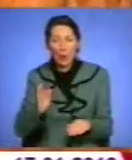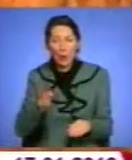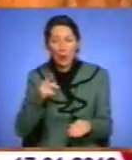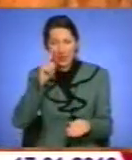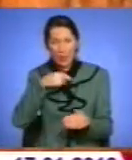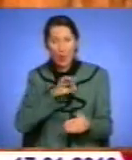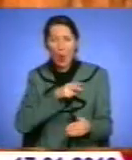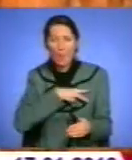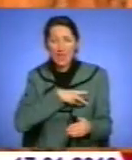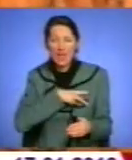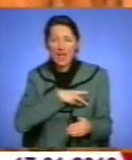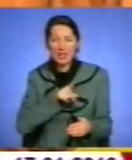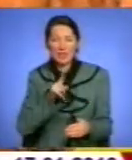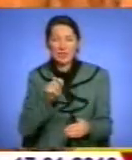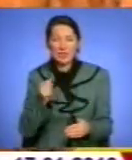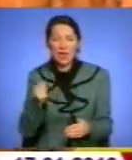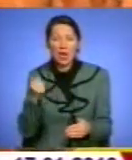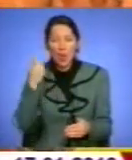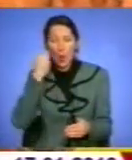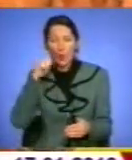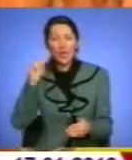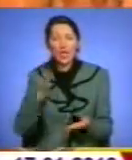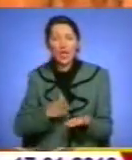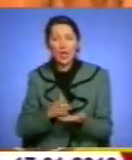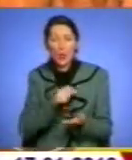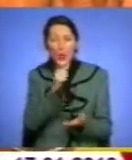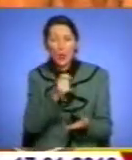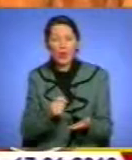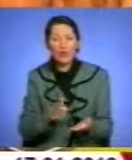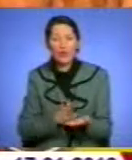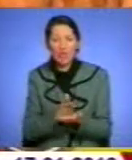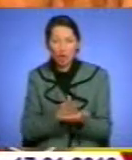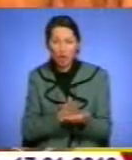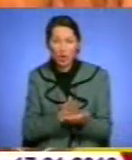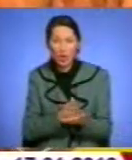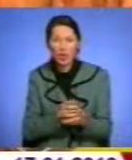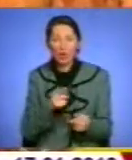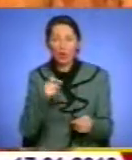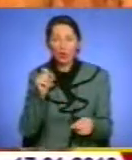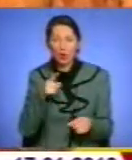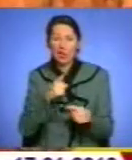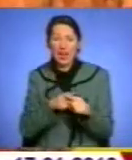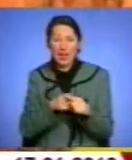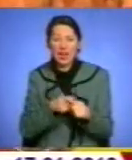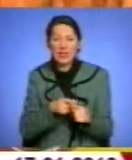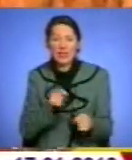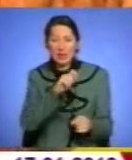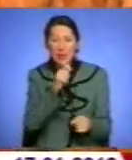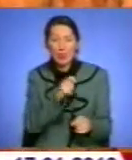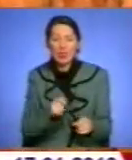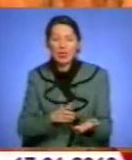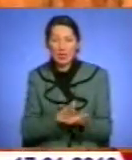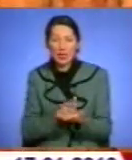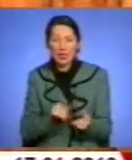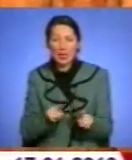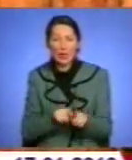медаль за бойові заслуги, там золотий хрест за бойові заслуги та інші, але